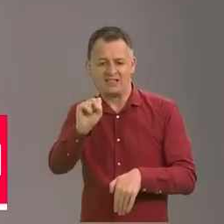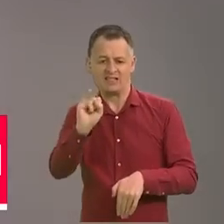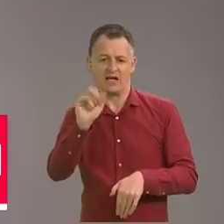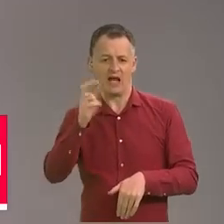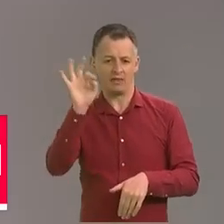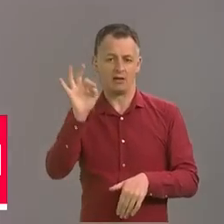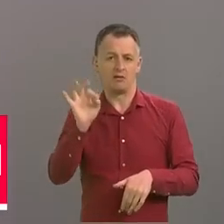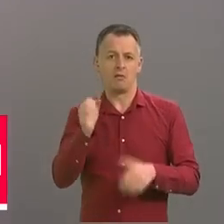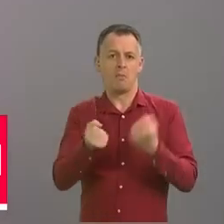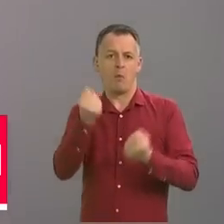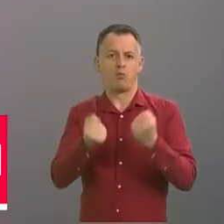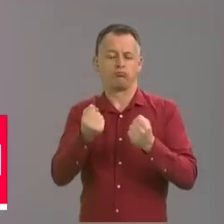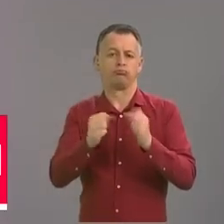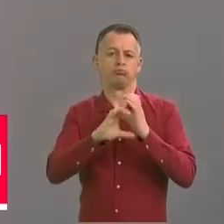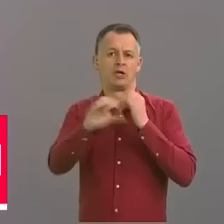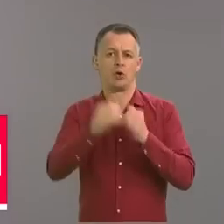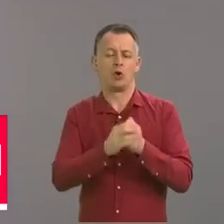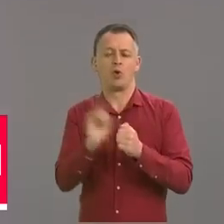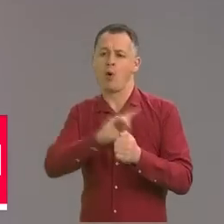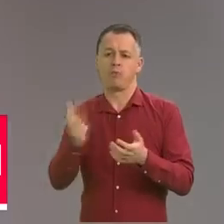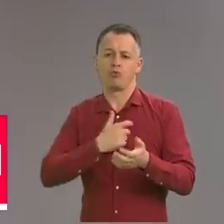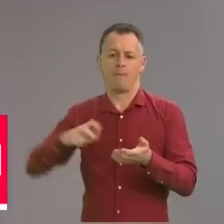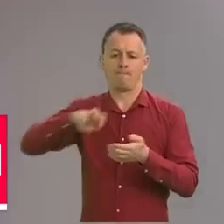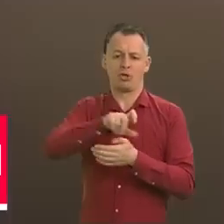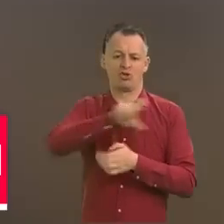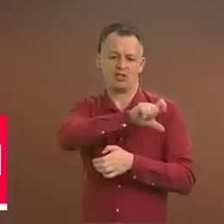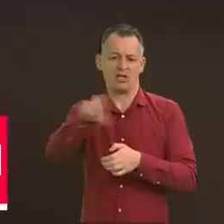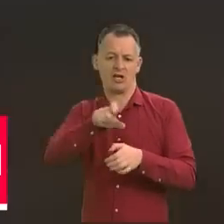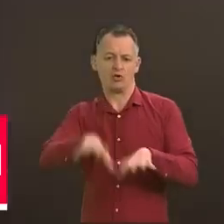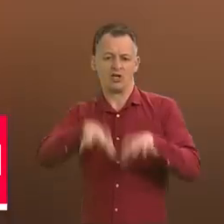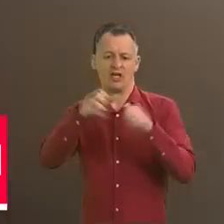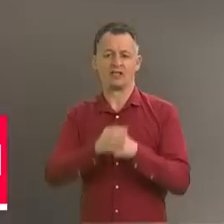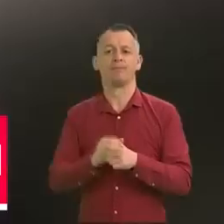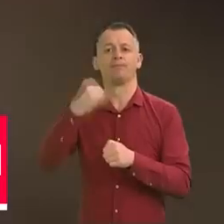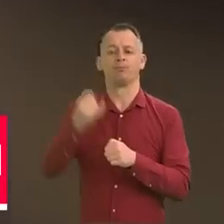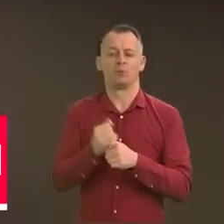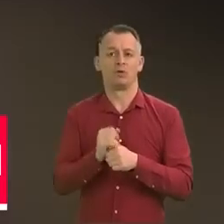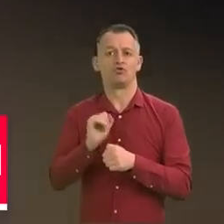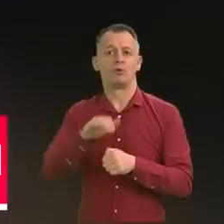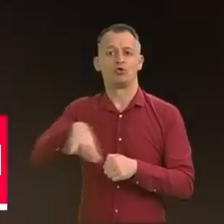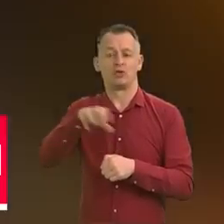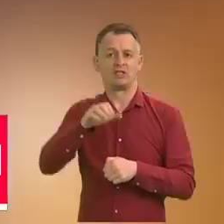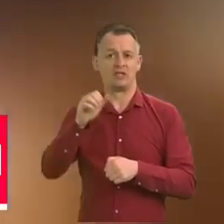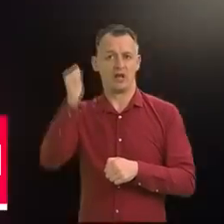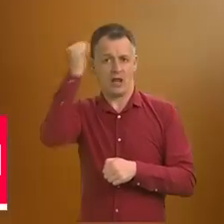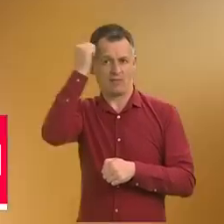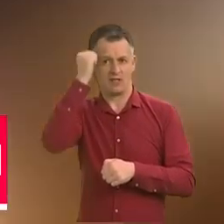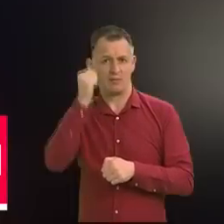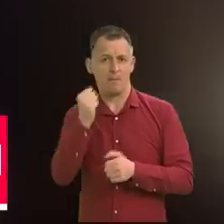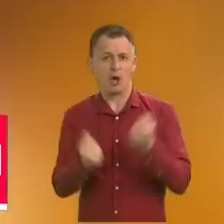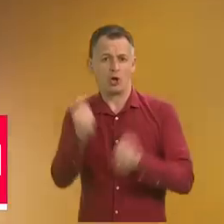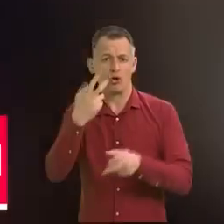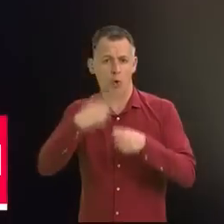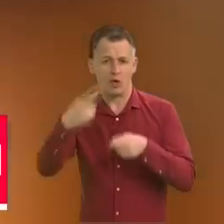cauza viscolului care a dus zăpada din câmp pe carosabil. S-a circulat greu și pe drumurile din județul Neamț. Utilajele de dezăpezire abia au mai făcut